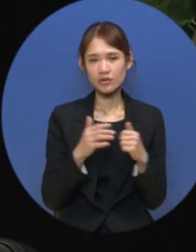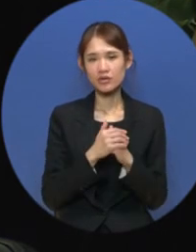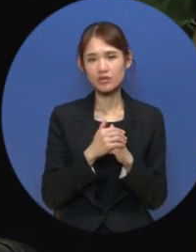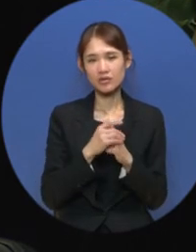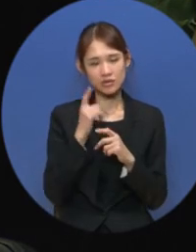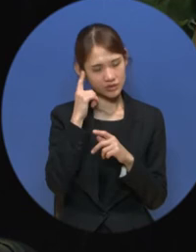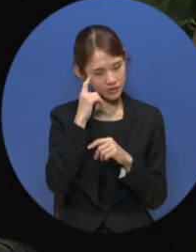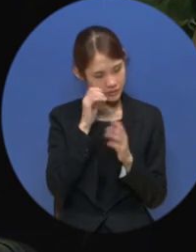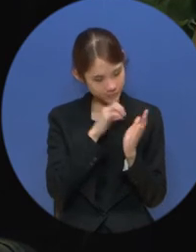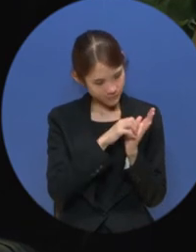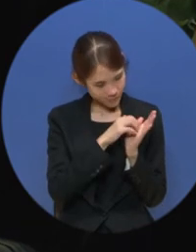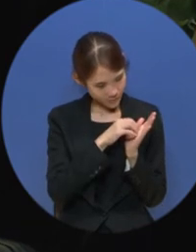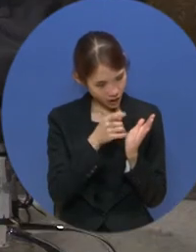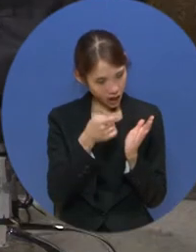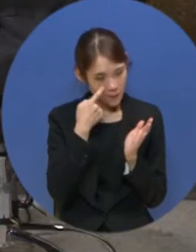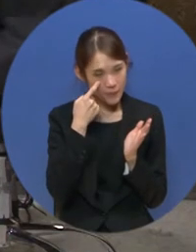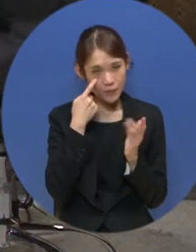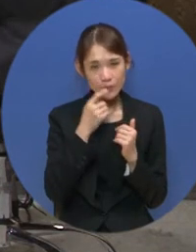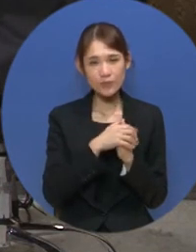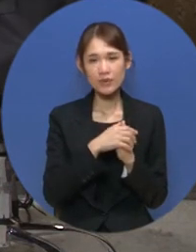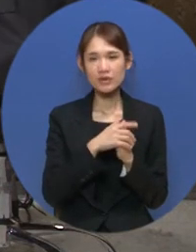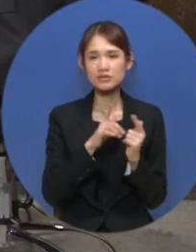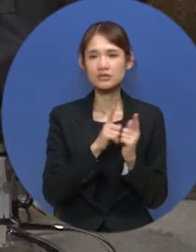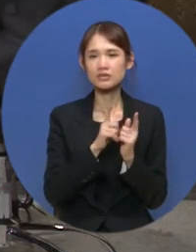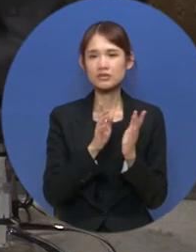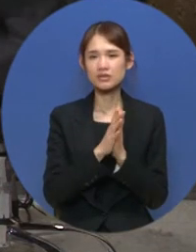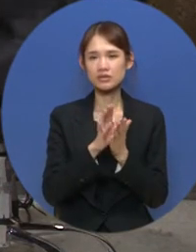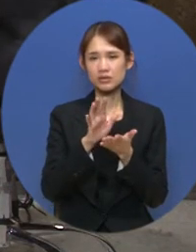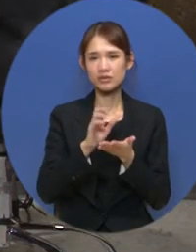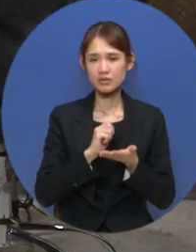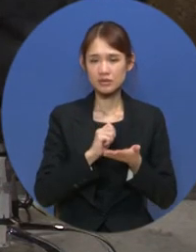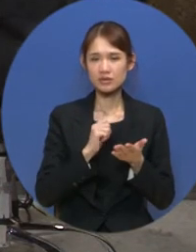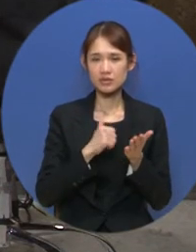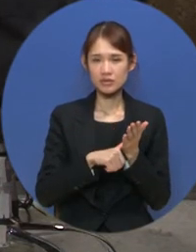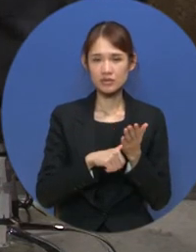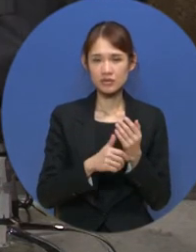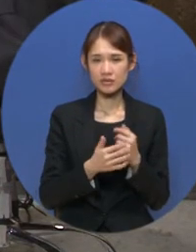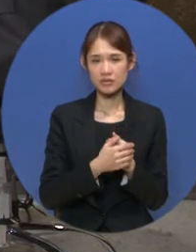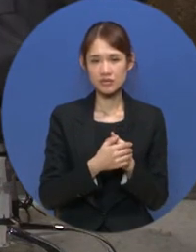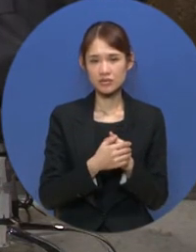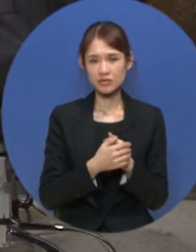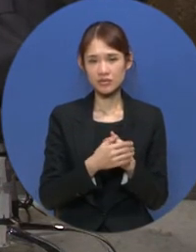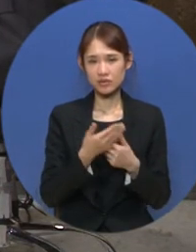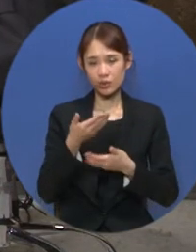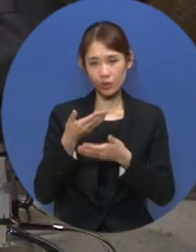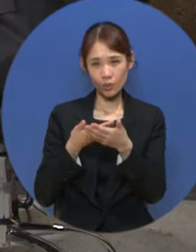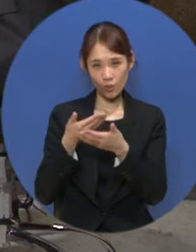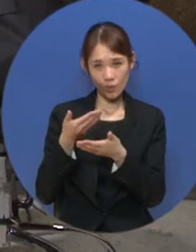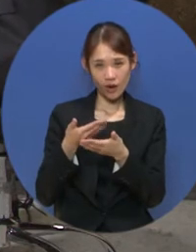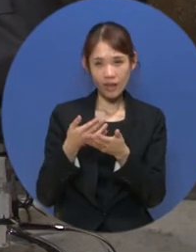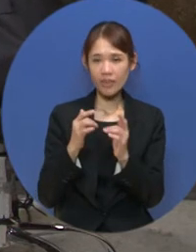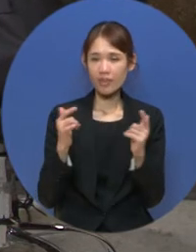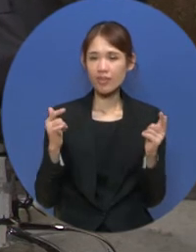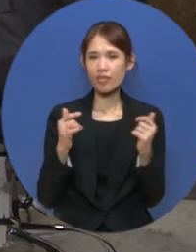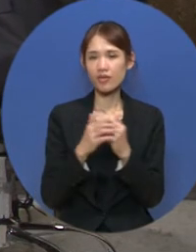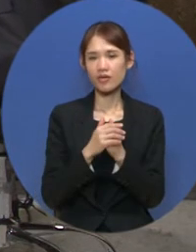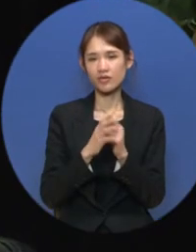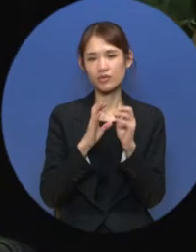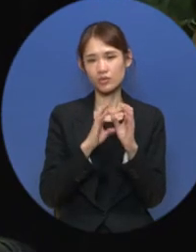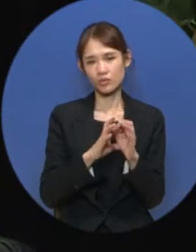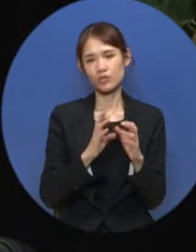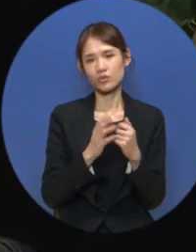좀 짐작을 하실 수 있도록 하고요. 그리고 실제로 이제 받아보시고 이제 또 이제 뭐 교환을 한다거나 네. 이제 이런 절차를